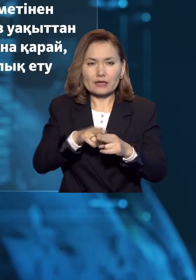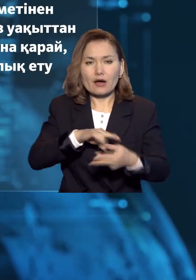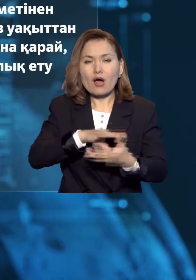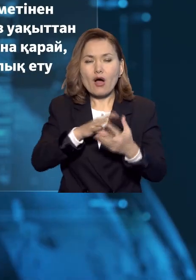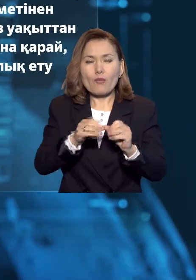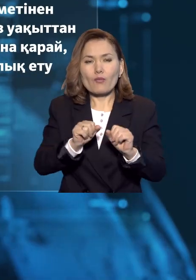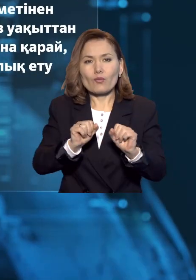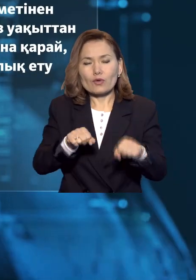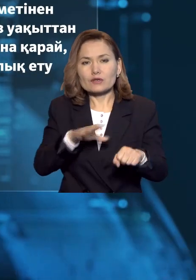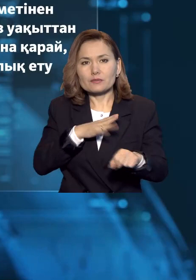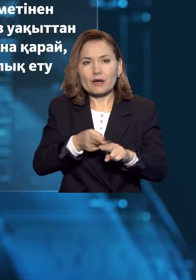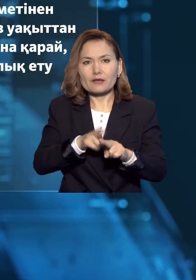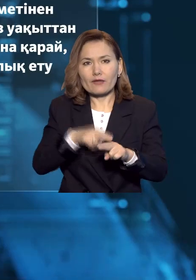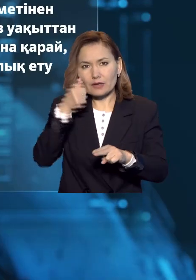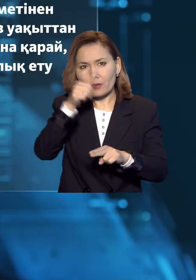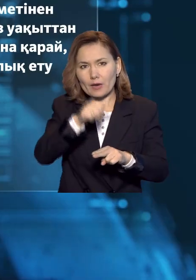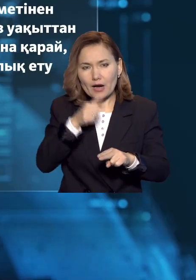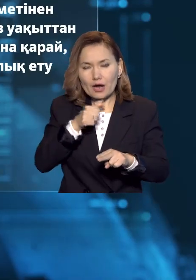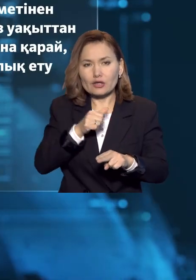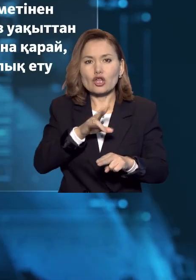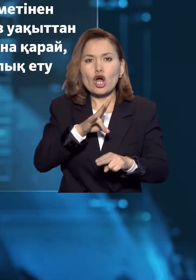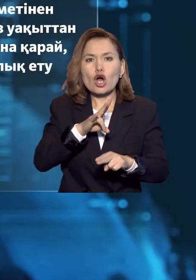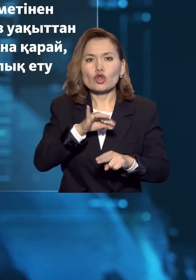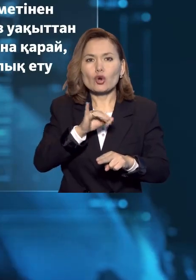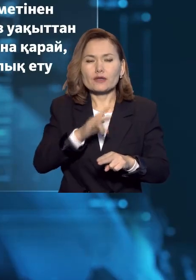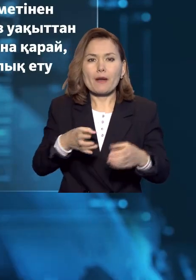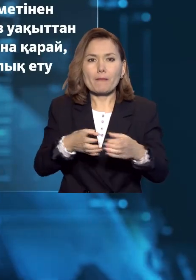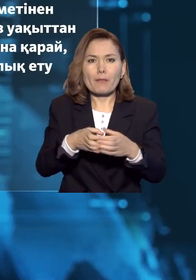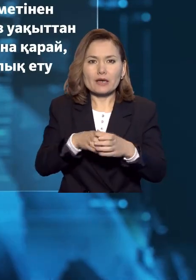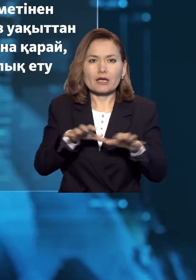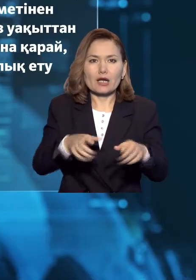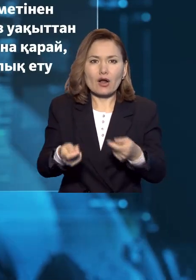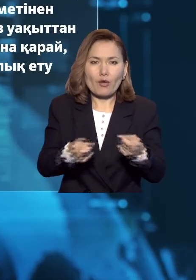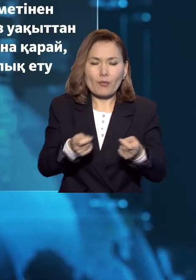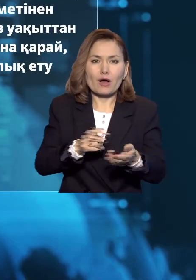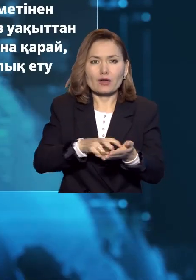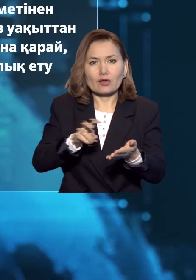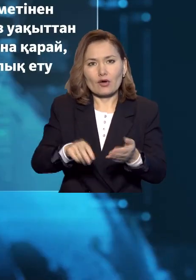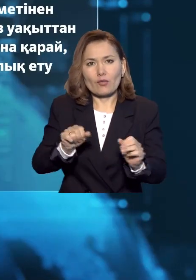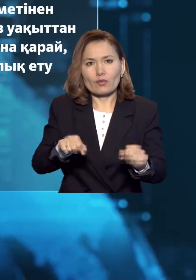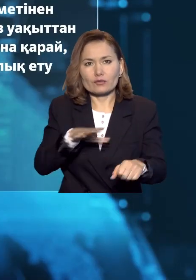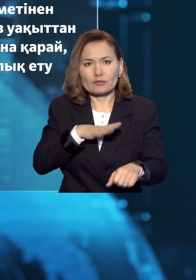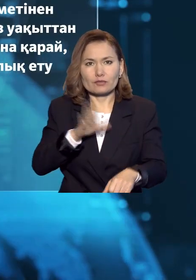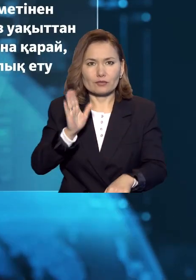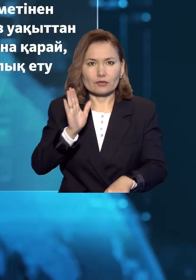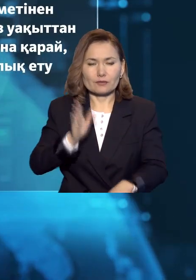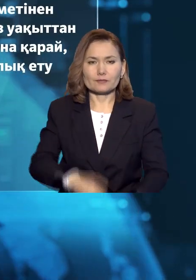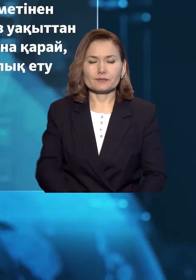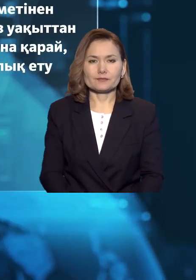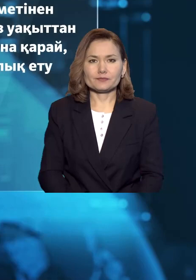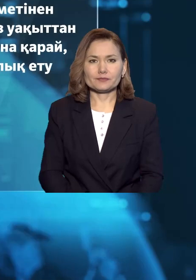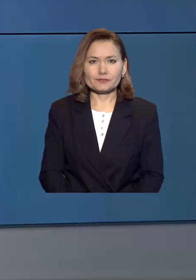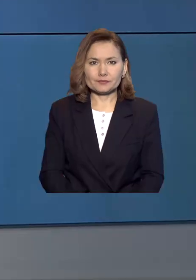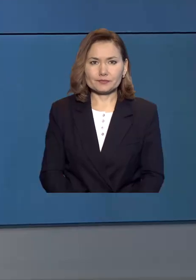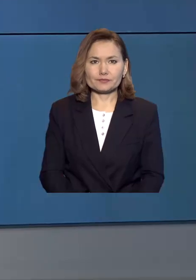кейін бәлкім биылғы жылдың соңына қарай менің Нұр Отан партиясына төрағалық ету мәселесін қайта қараймыз деді.